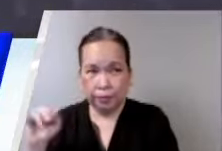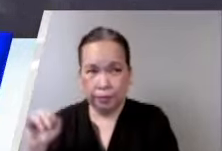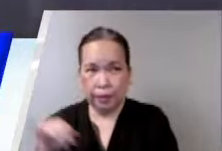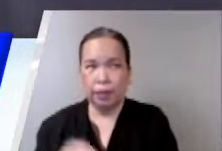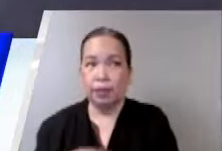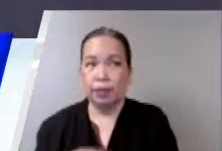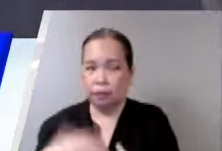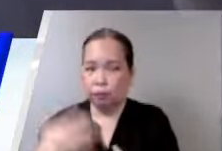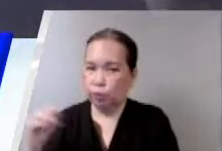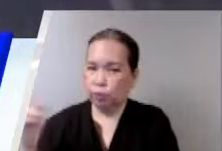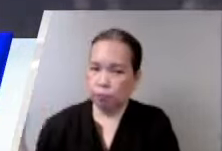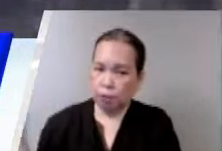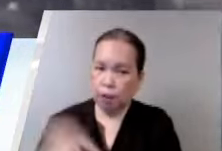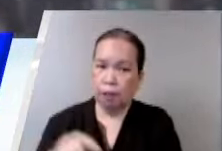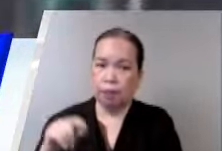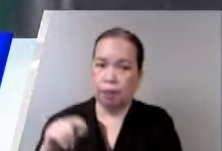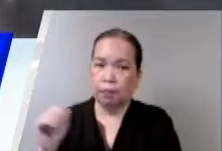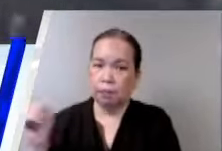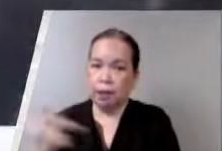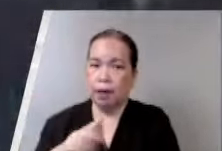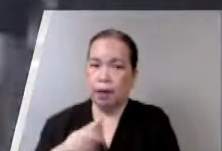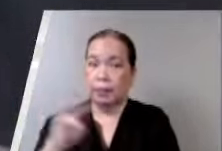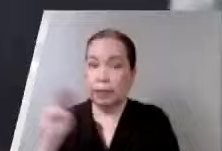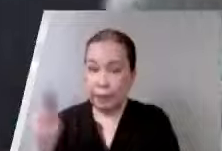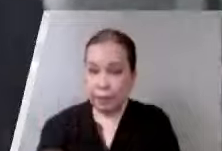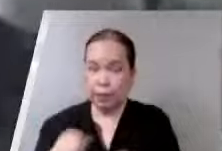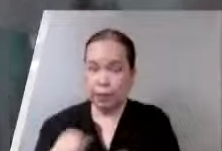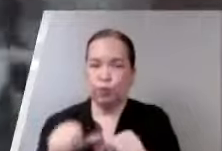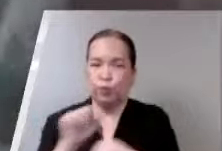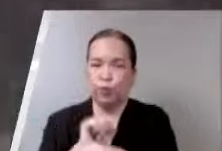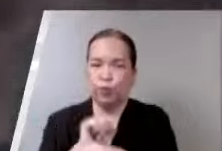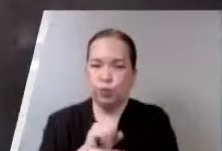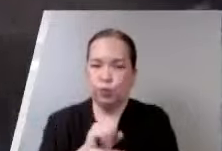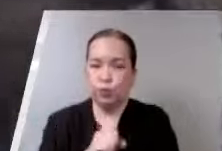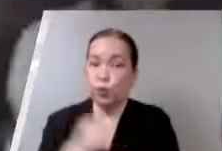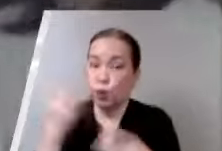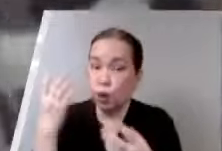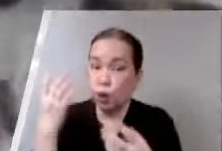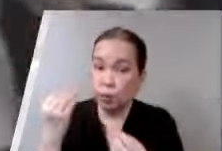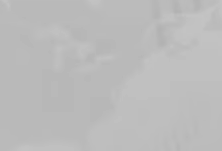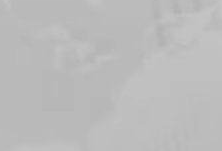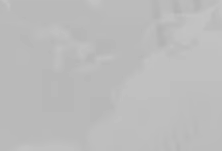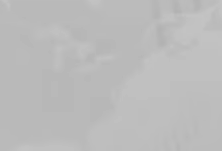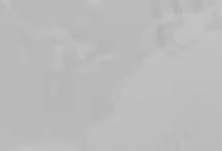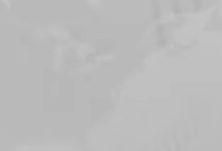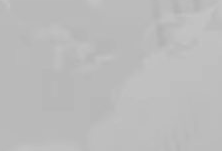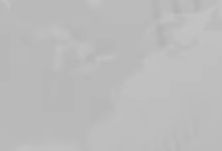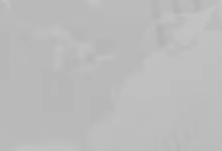Orby Carampel, updated showbiz happenings.